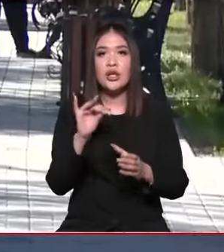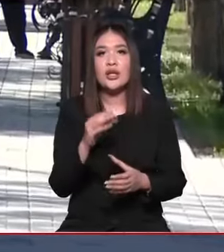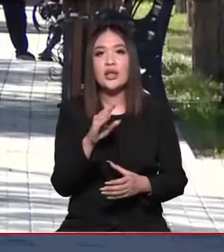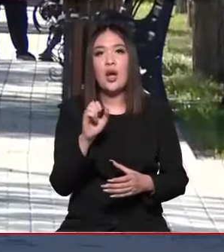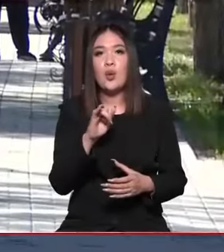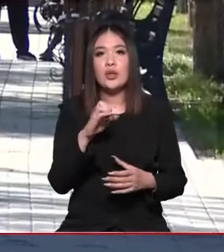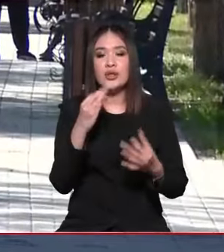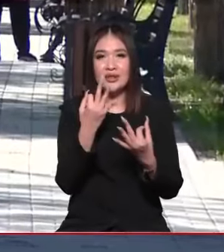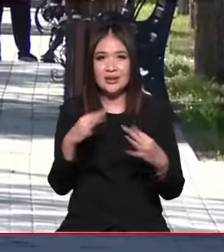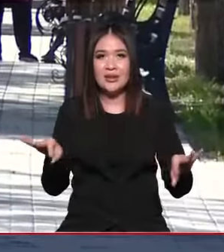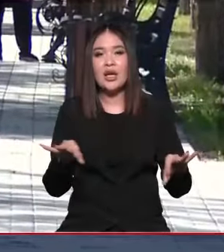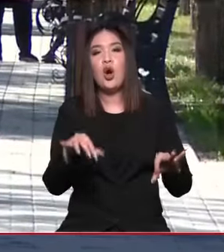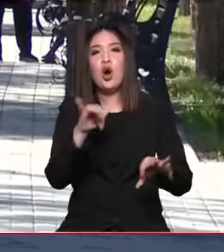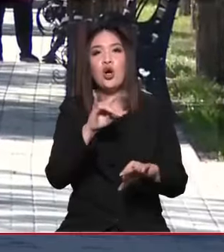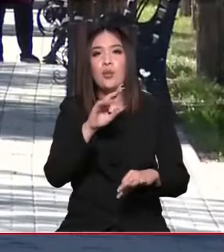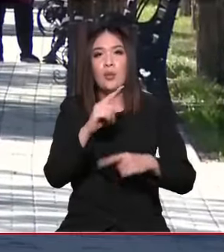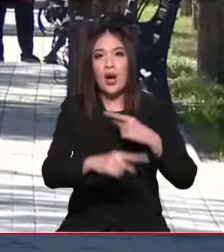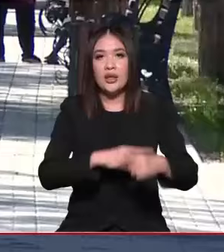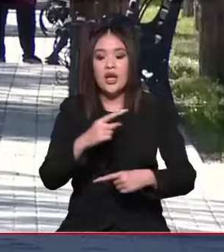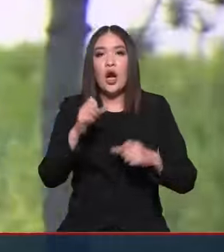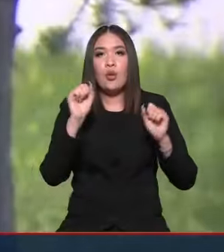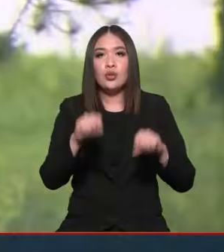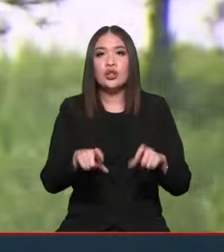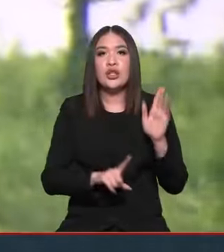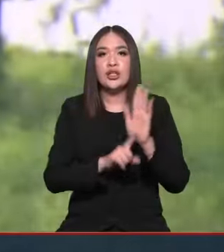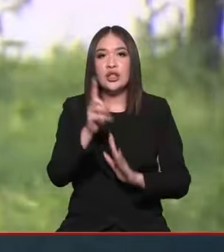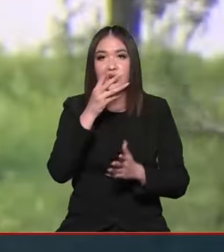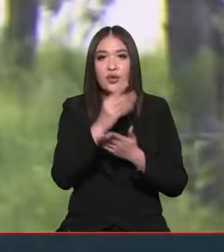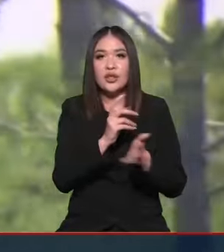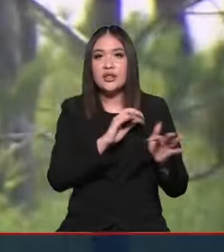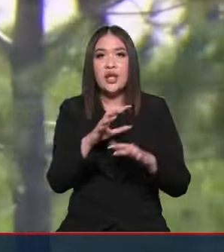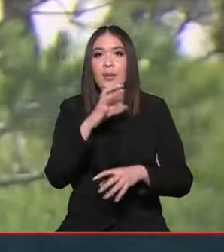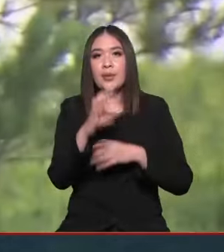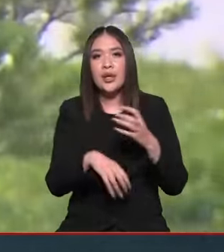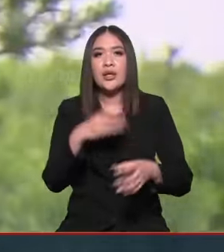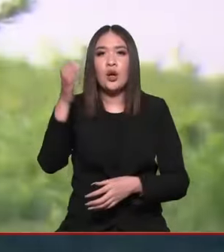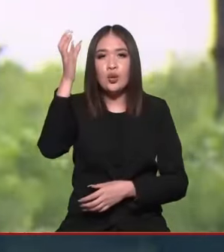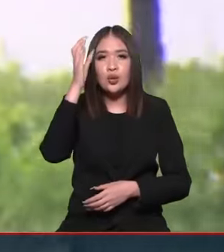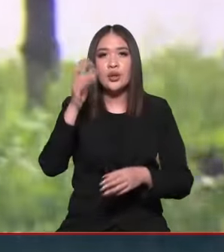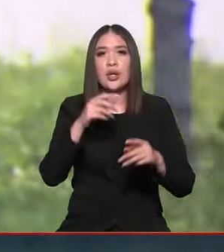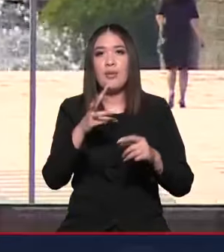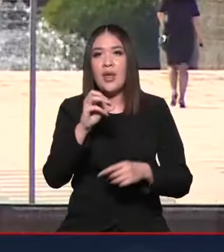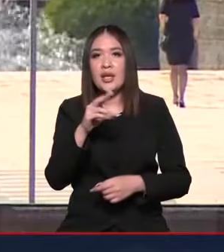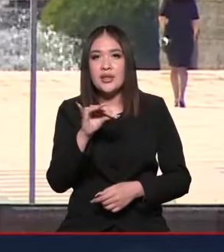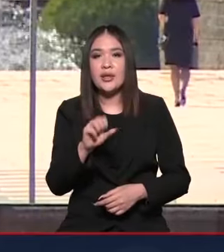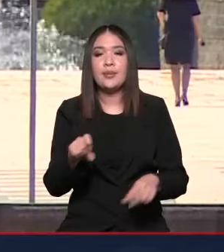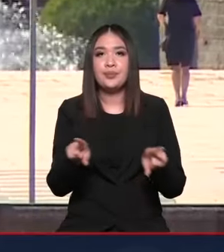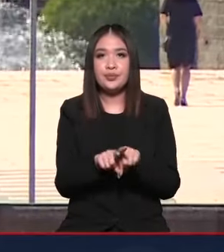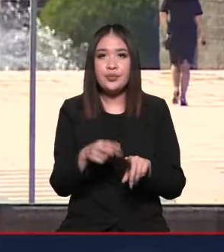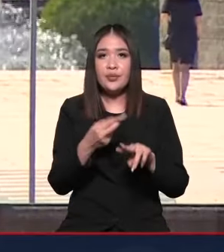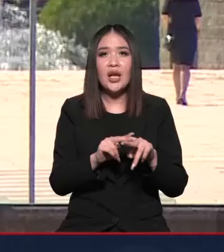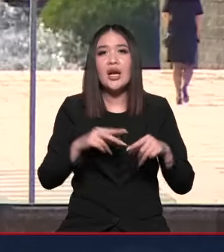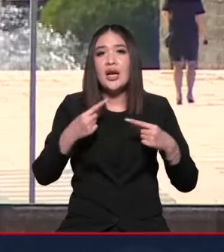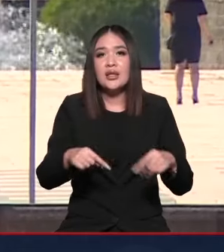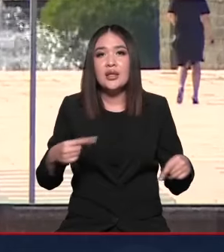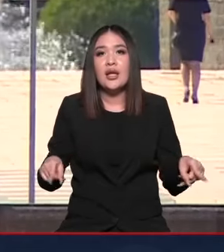«Тәуелсіздік ұрпақтары» есть возможность начать свое дело, привнести инновации в мир науки, культуры или медиасферы. Эти и другие